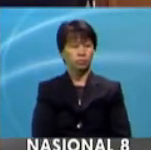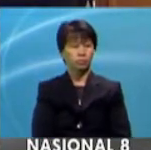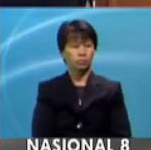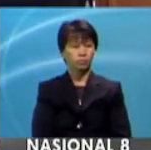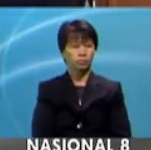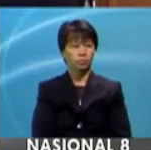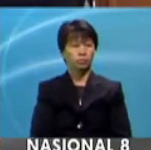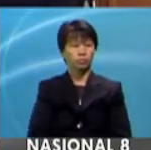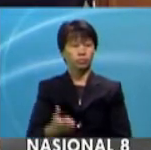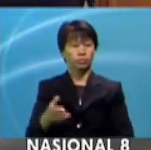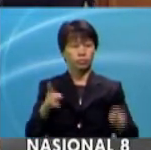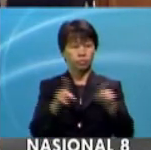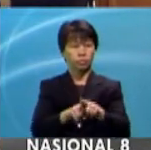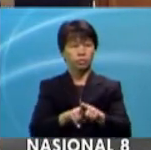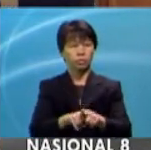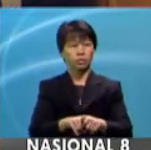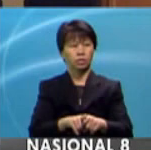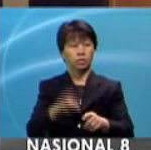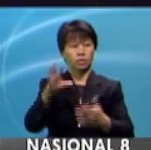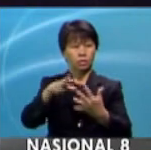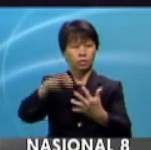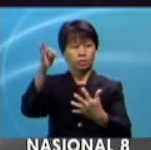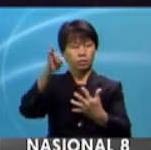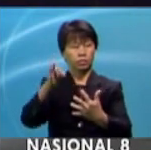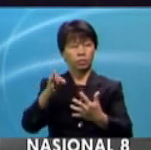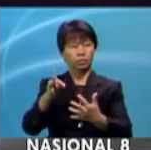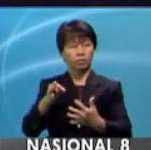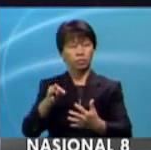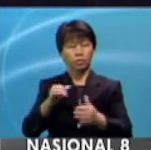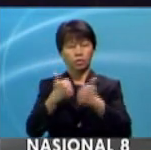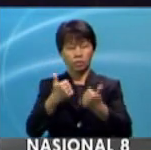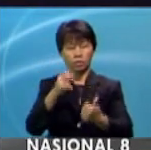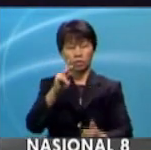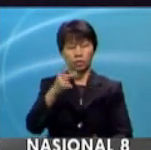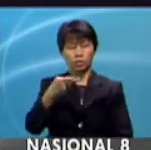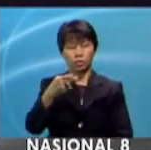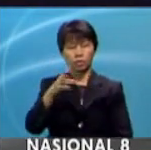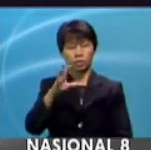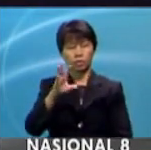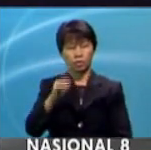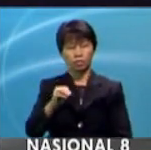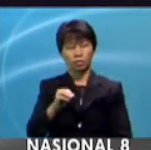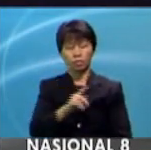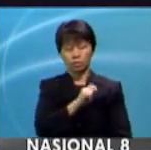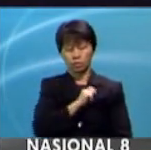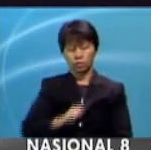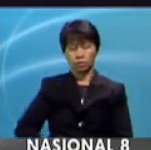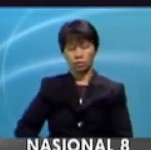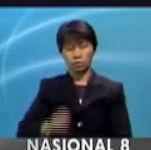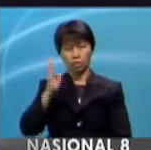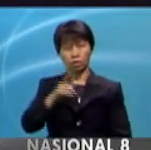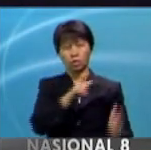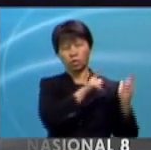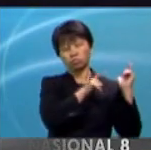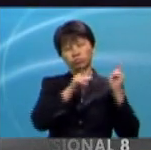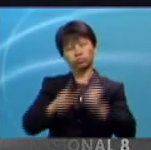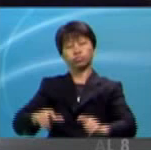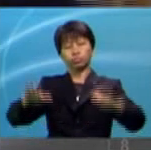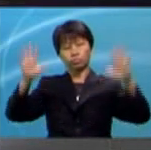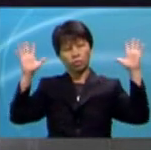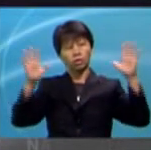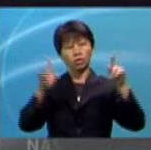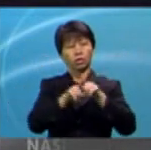dalam perkembangan sama menjelang pemilihan kesatuan hoki Malaysia GSM Mei ini Tengku Abdullah yang akan melepaskan jabatannya